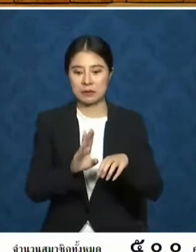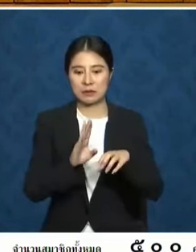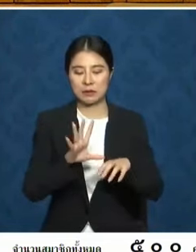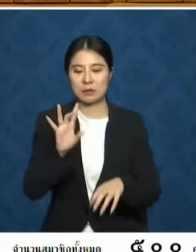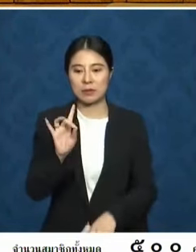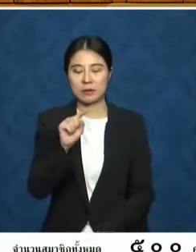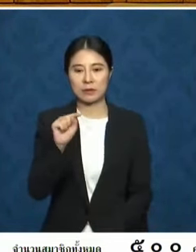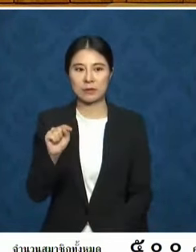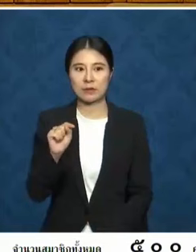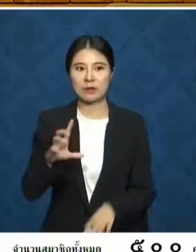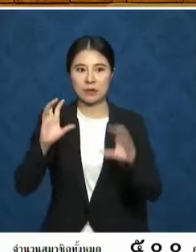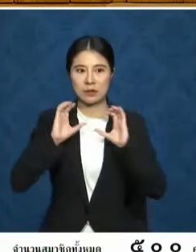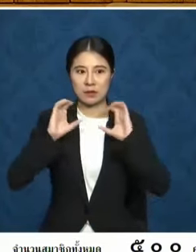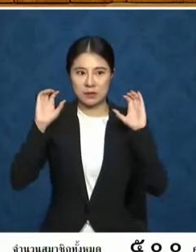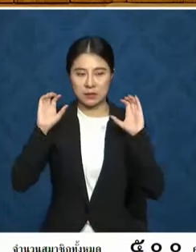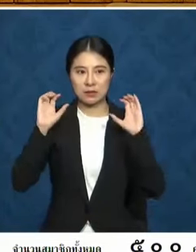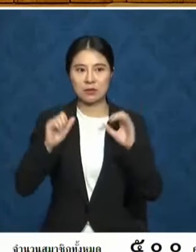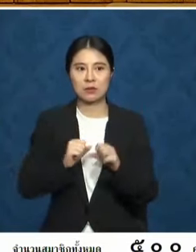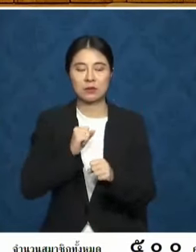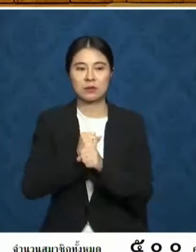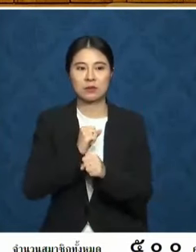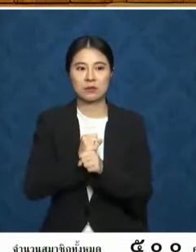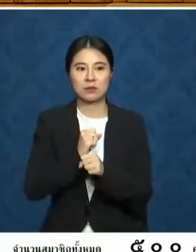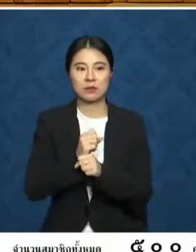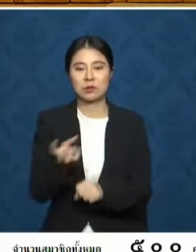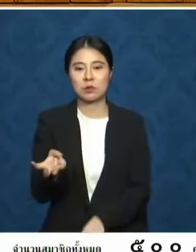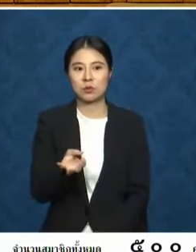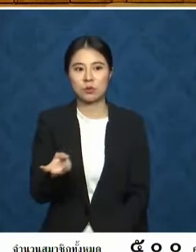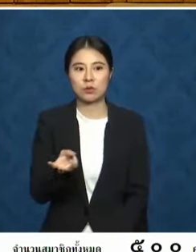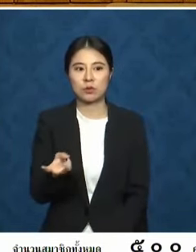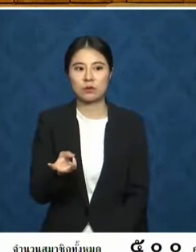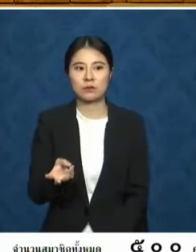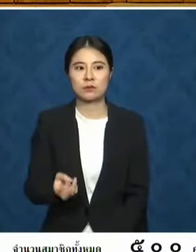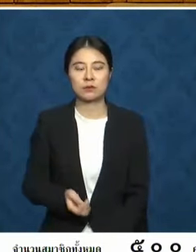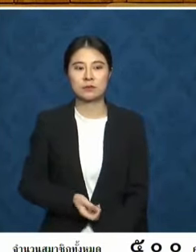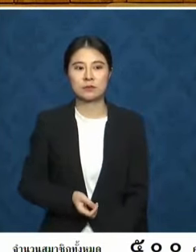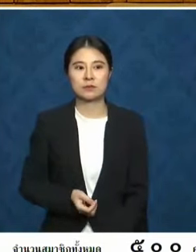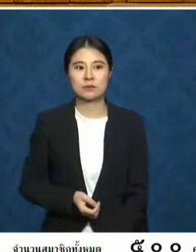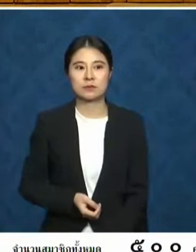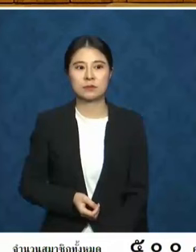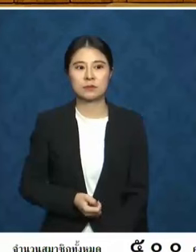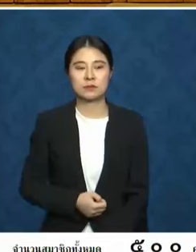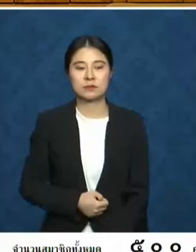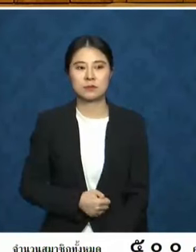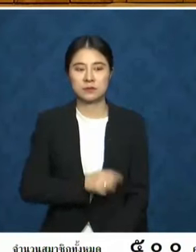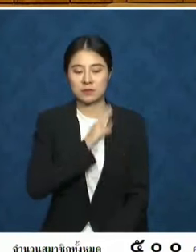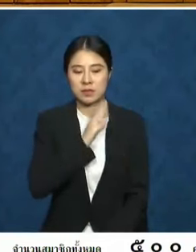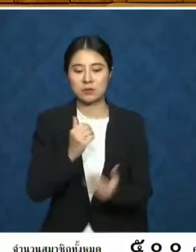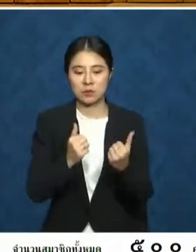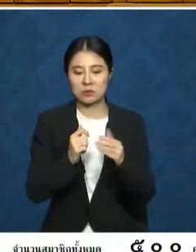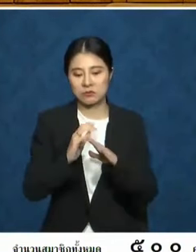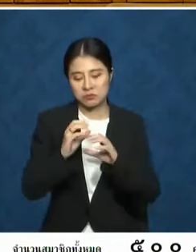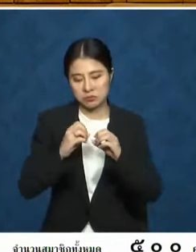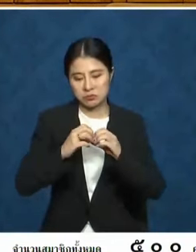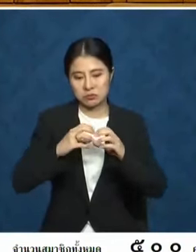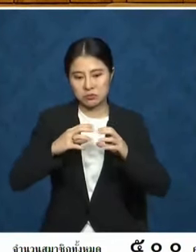ดังนั้ของภาครัฐที่ลงไปเป็นตัวเงินน้อยกวานั้นอีกซึ่งไม่ได้บอกวาถ้าวันนี้เราขยับขึ้น